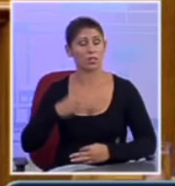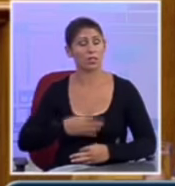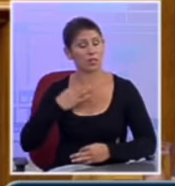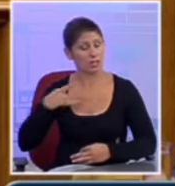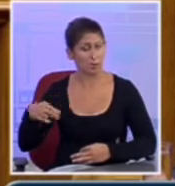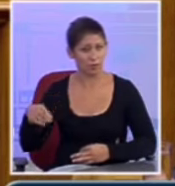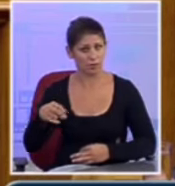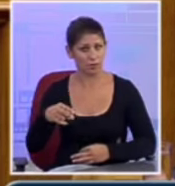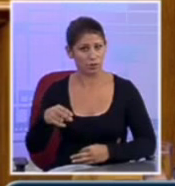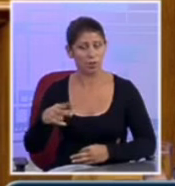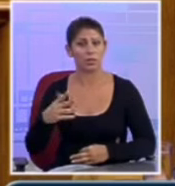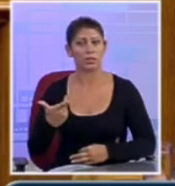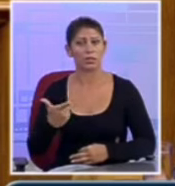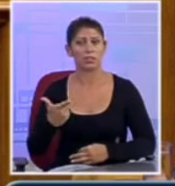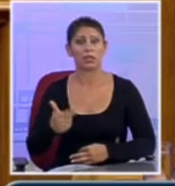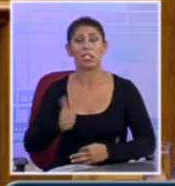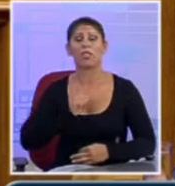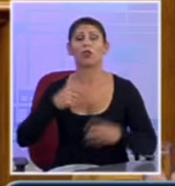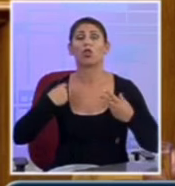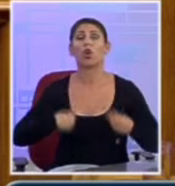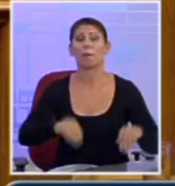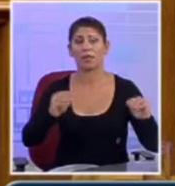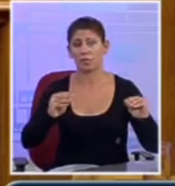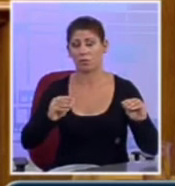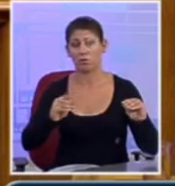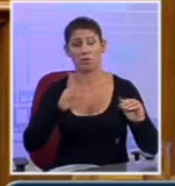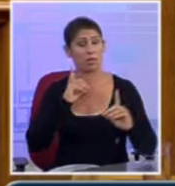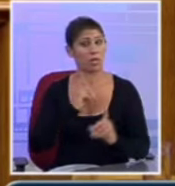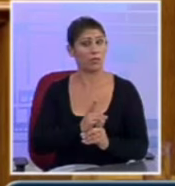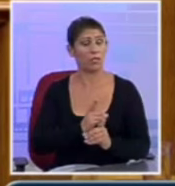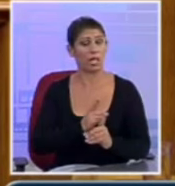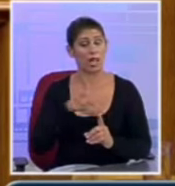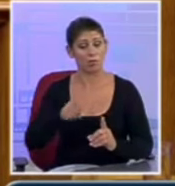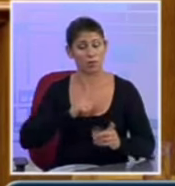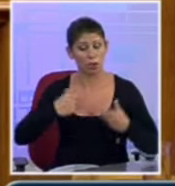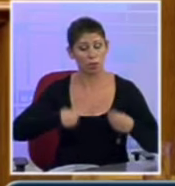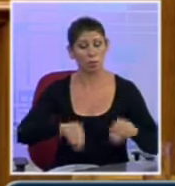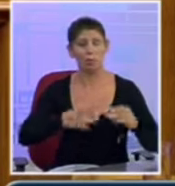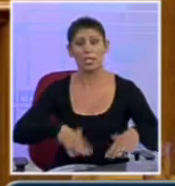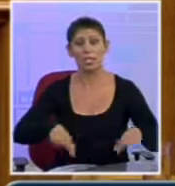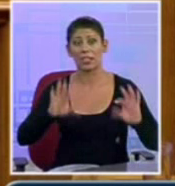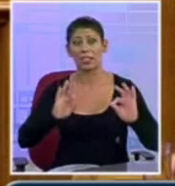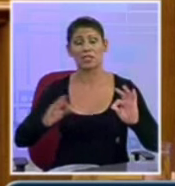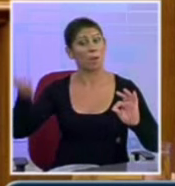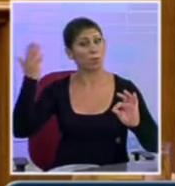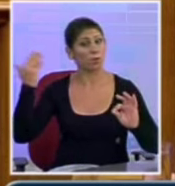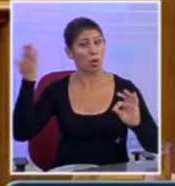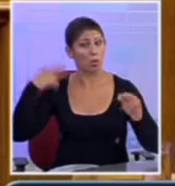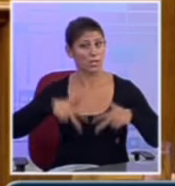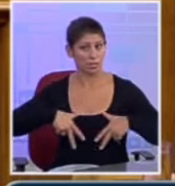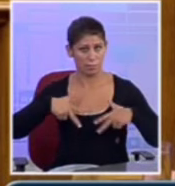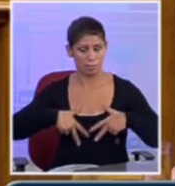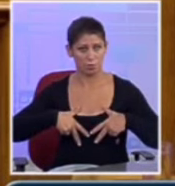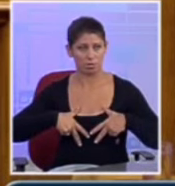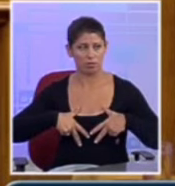συνάδελφοι, είναι οι ιδιωτικοποιήσεις και ιδιαίτερα αυτές που είχαν δρομολογηθεί από τις προηγούμενες